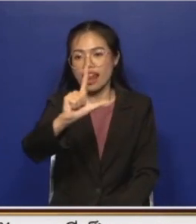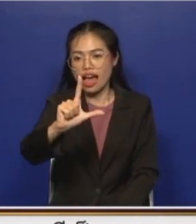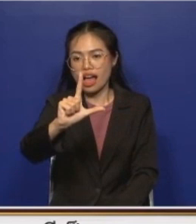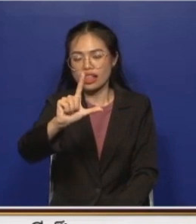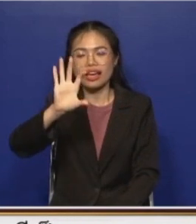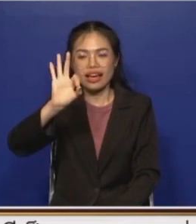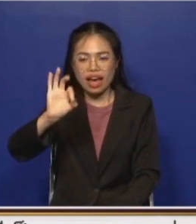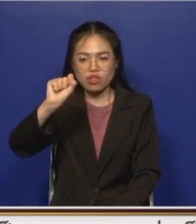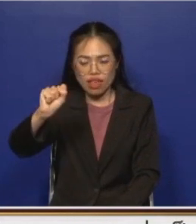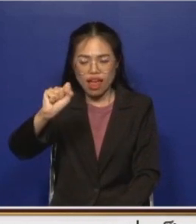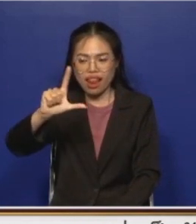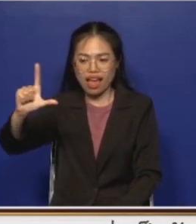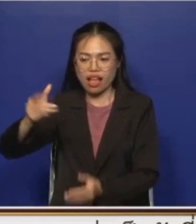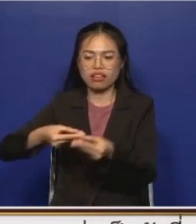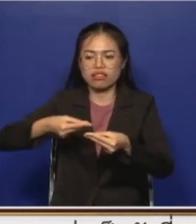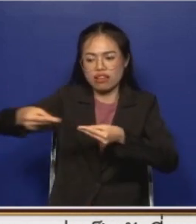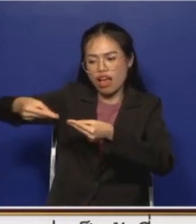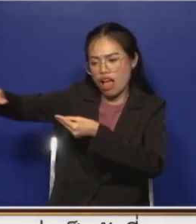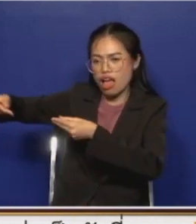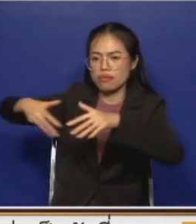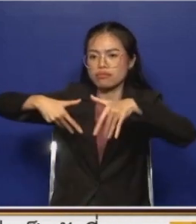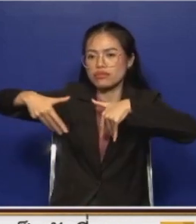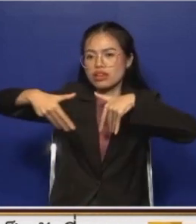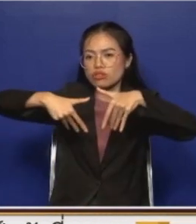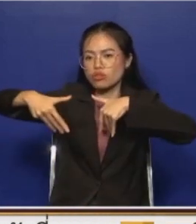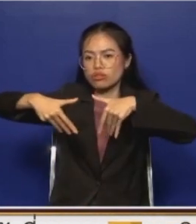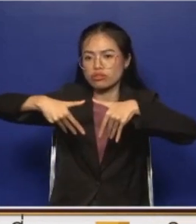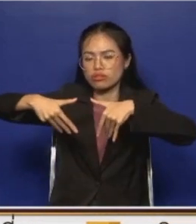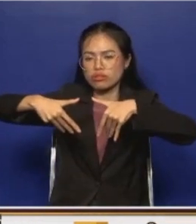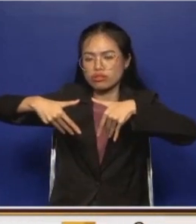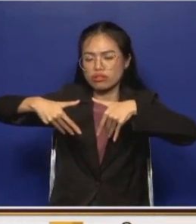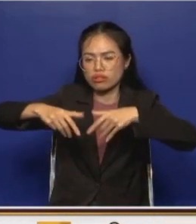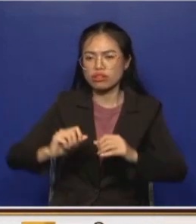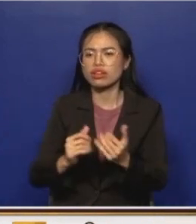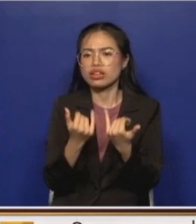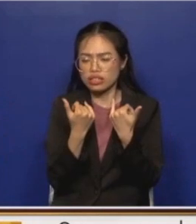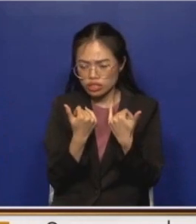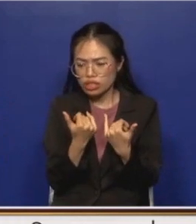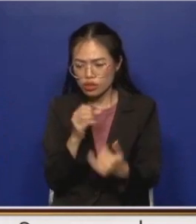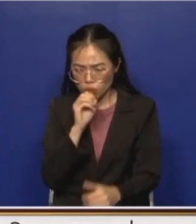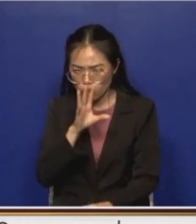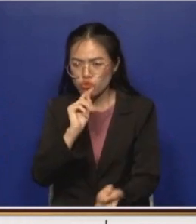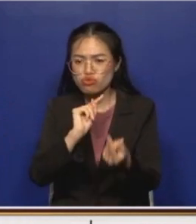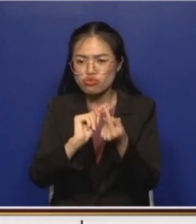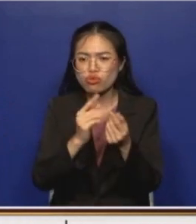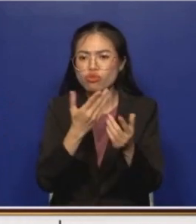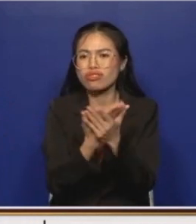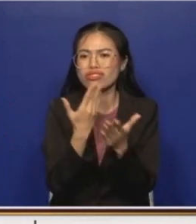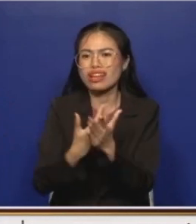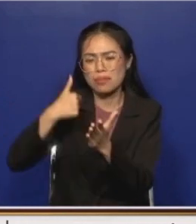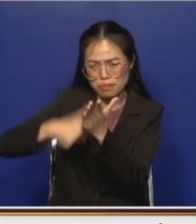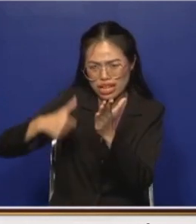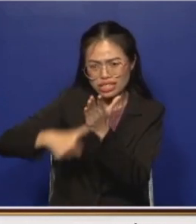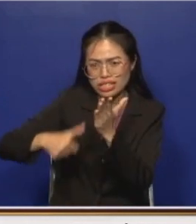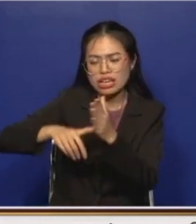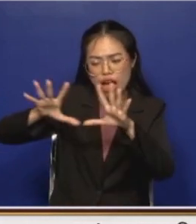แล้วผมก็บอกว่าถ้าเป็นผมนะ 900,000 ทางนี้ถ้ามันมีอยู่จริงโยกกันได้จริงเอามาเทลงมันจะพอดีพอดี